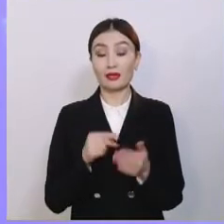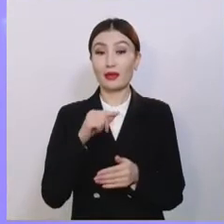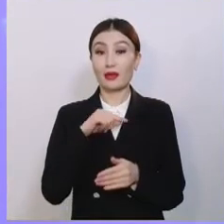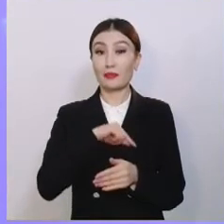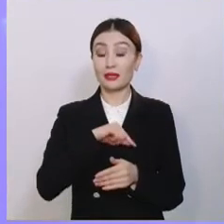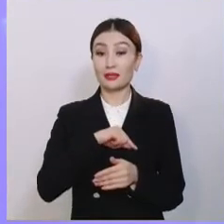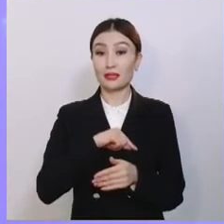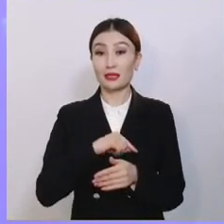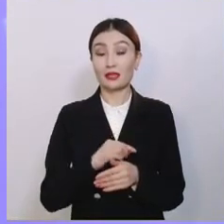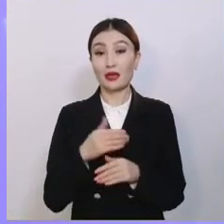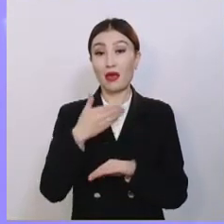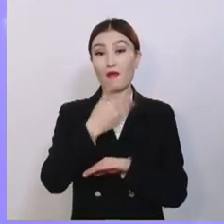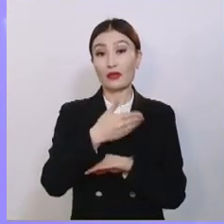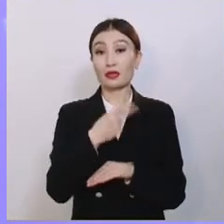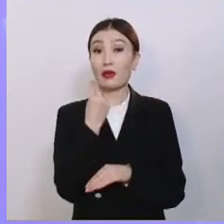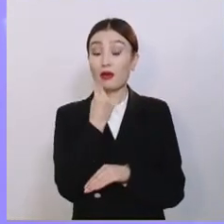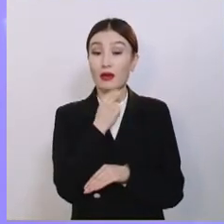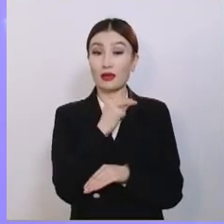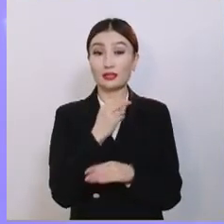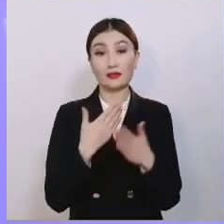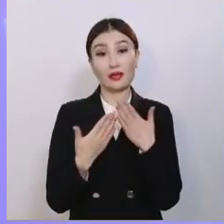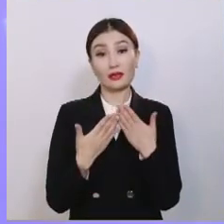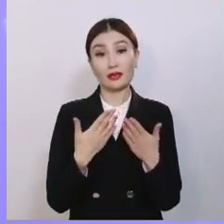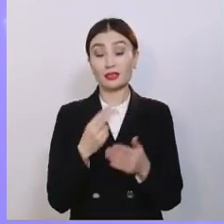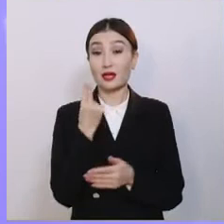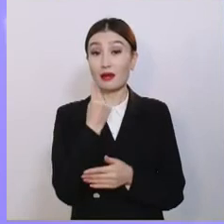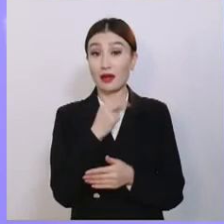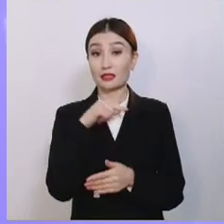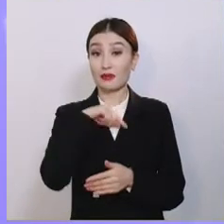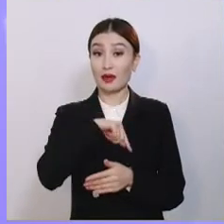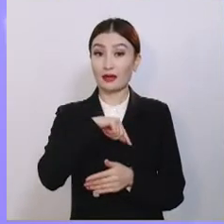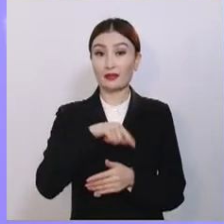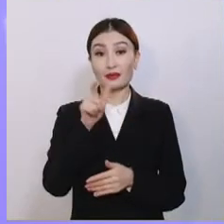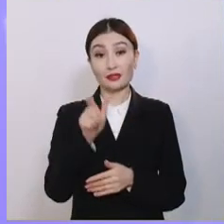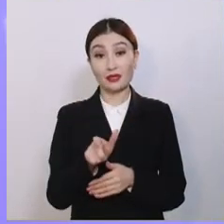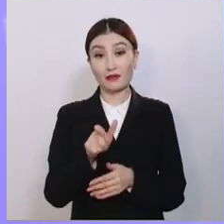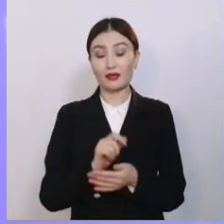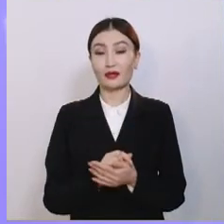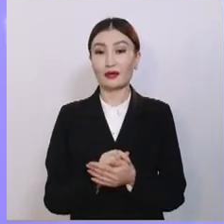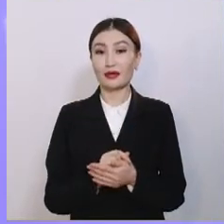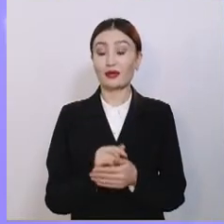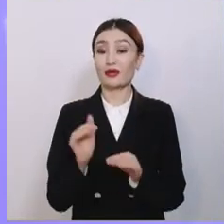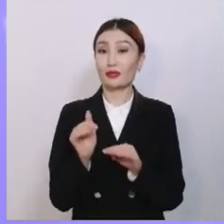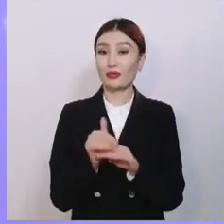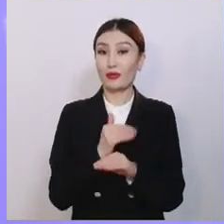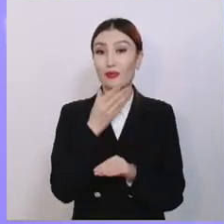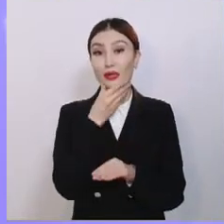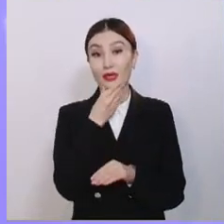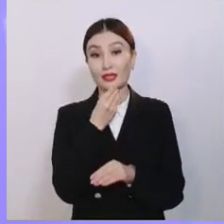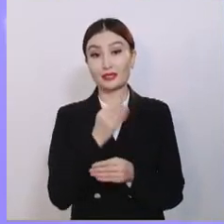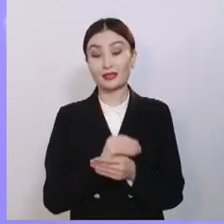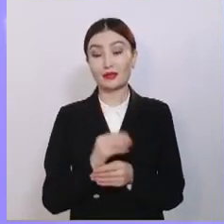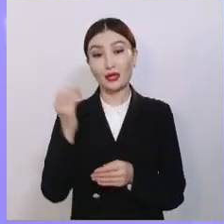признаки внешнего качества или же качества характера человека – добрый,